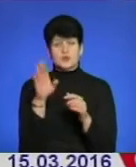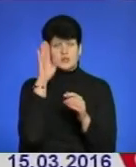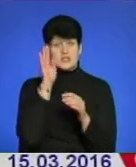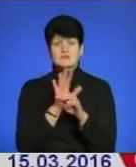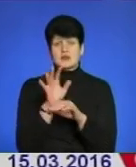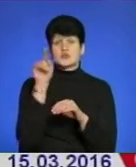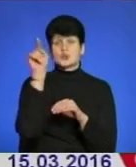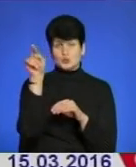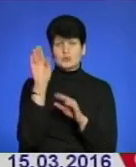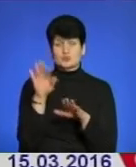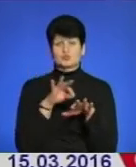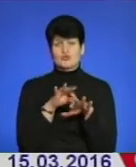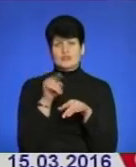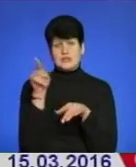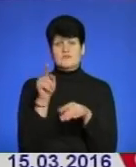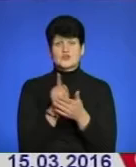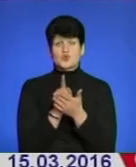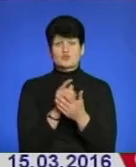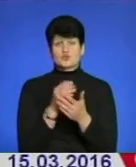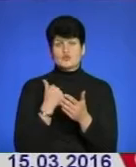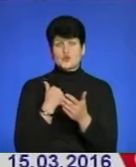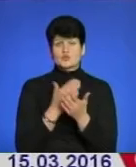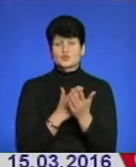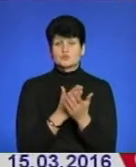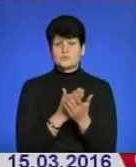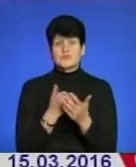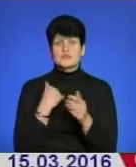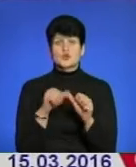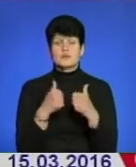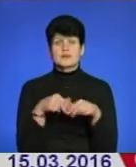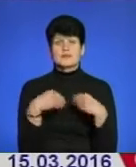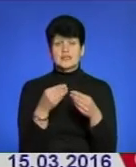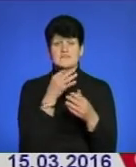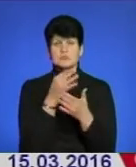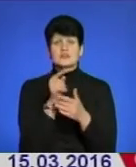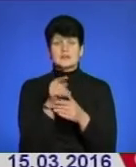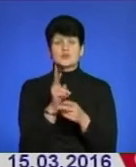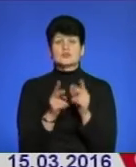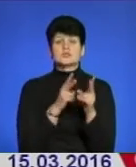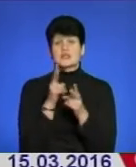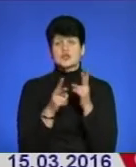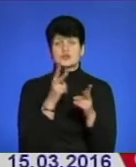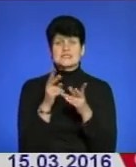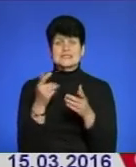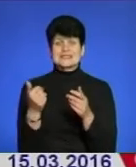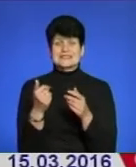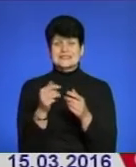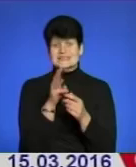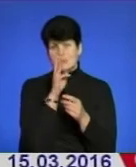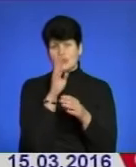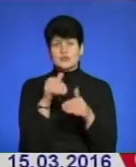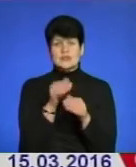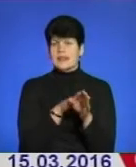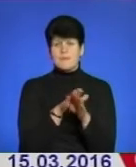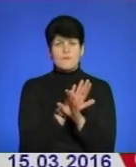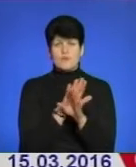туди і там будуть проходити військову службу. У військкоматі також дали відповідь тим, хто скаржиться, що зарплати військовим видають не в повному